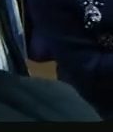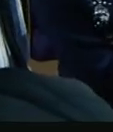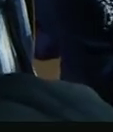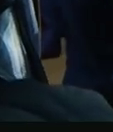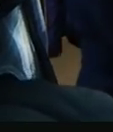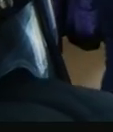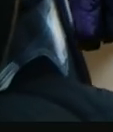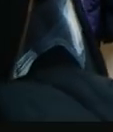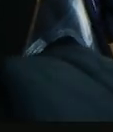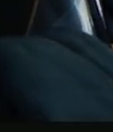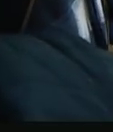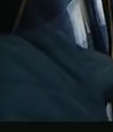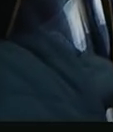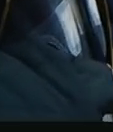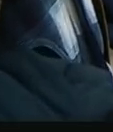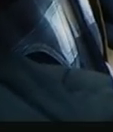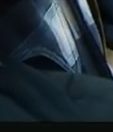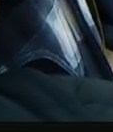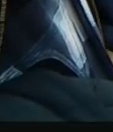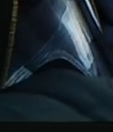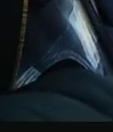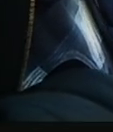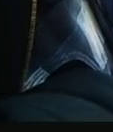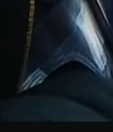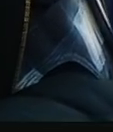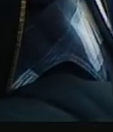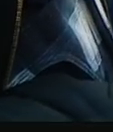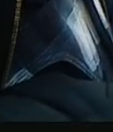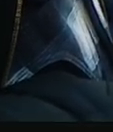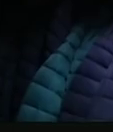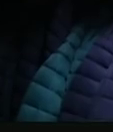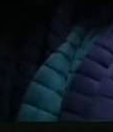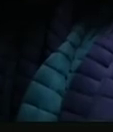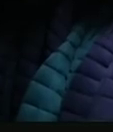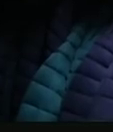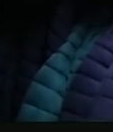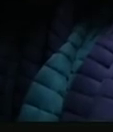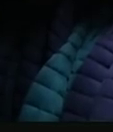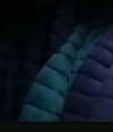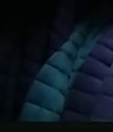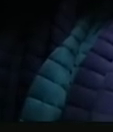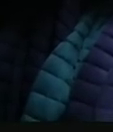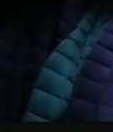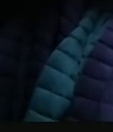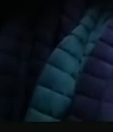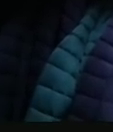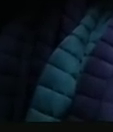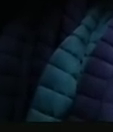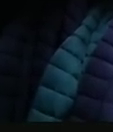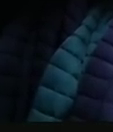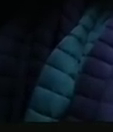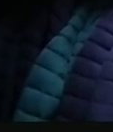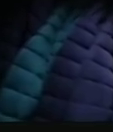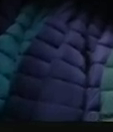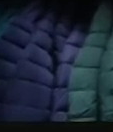искусственные наполнители – холофайбер, синтепон, тинсулейт, биопух. Они ничем не уступают натуральному пуху, а в чем-то его и превосходят.